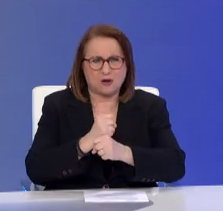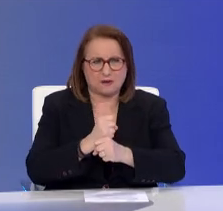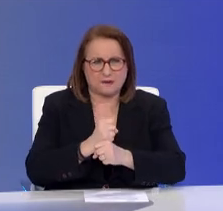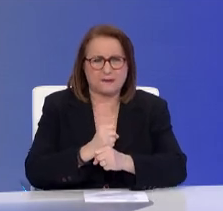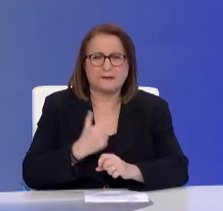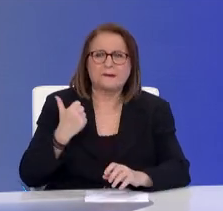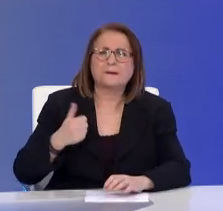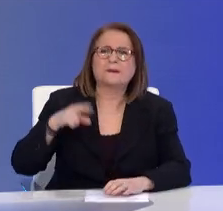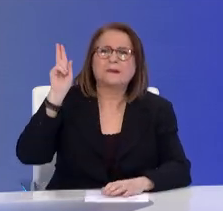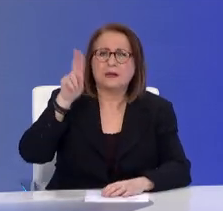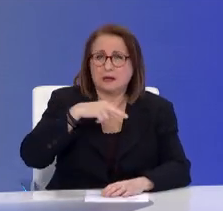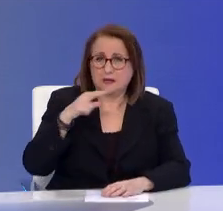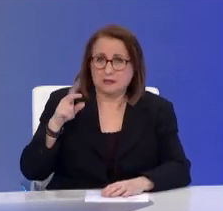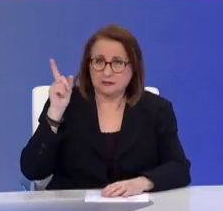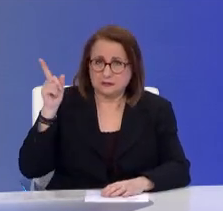Για την